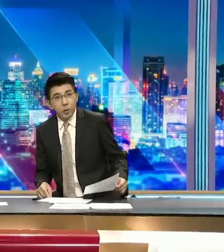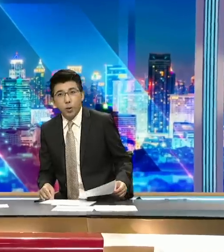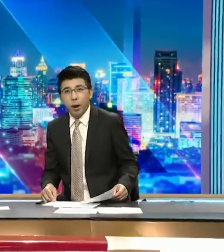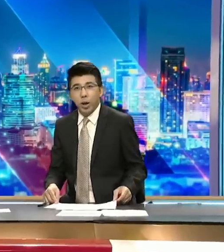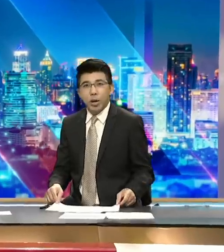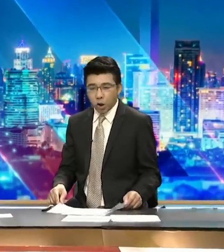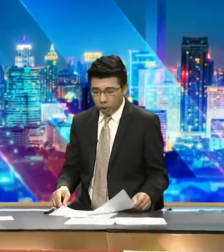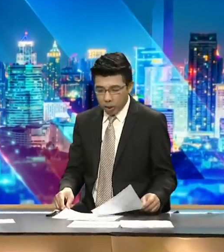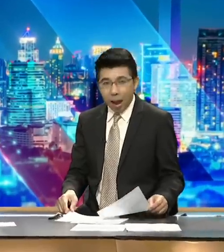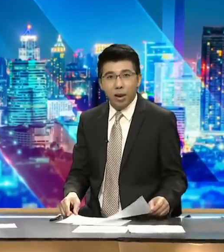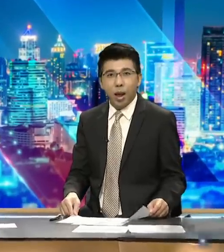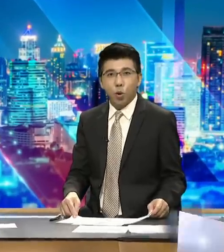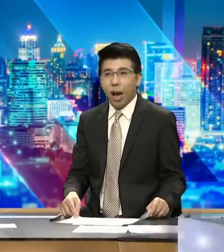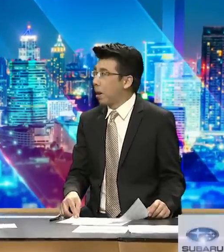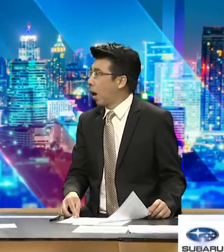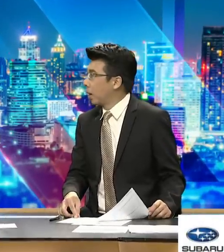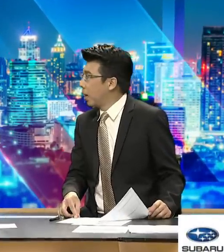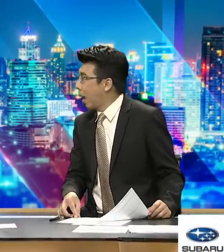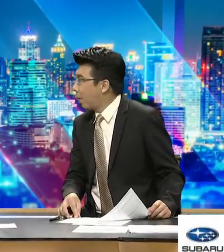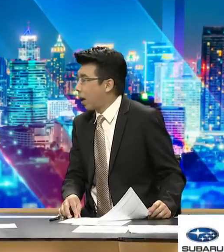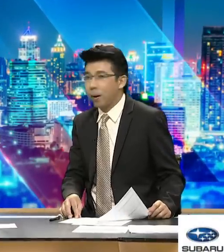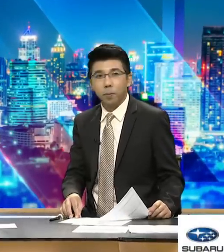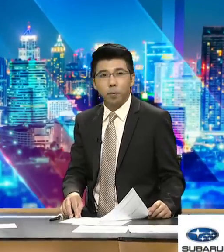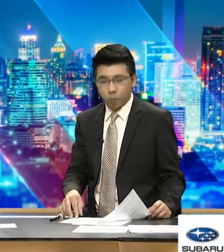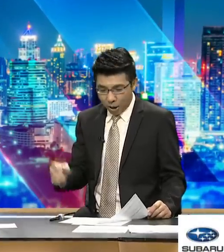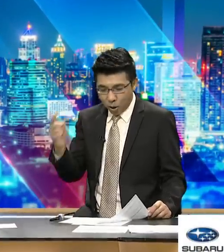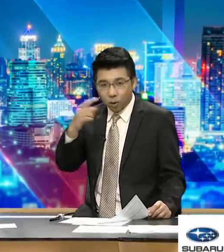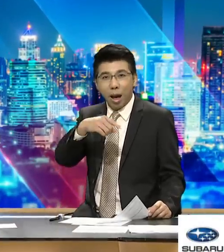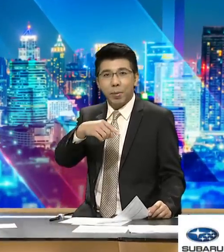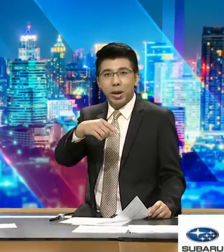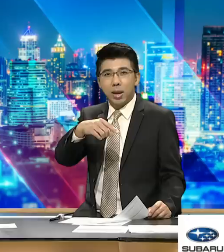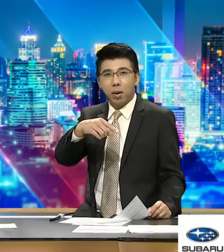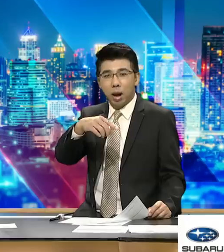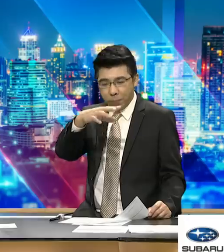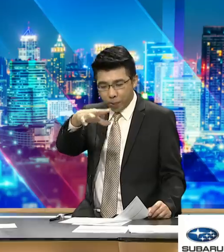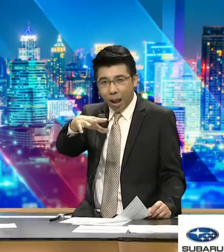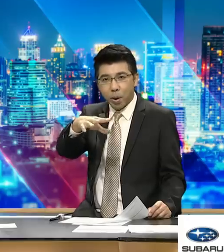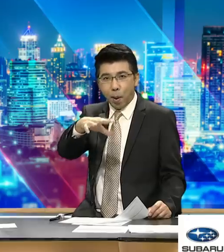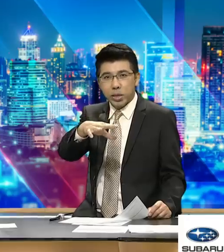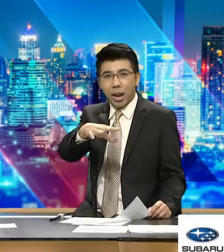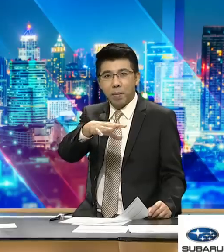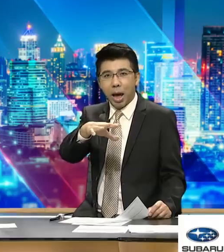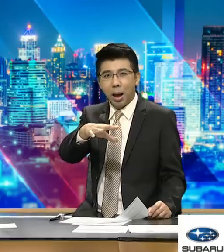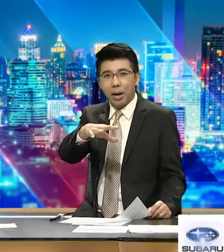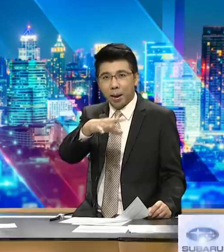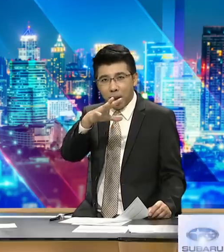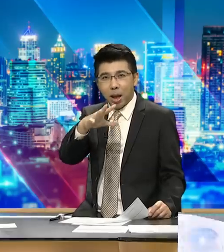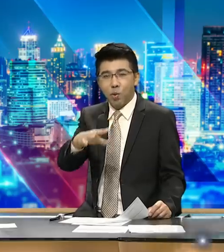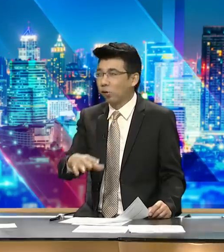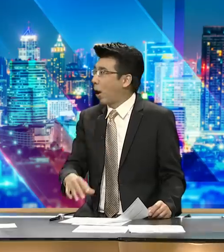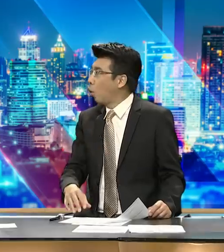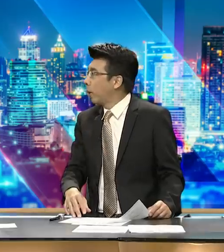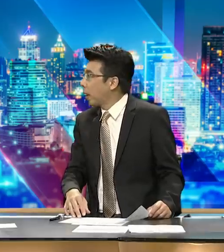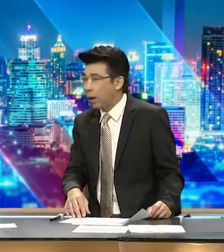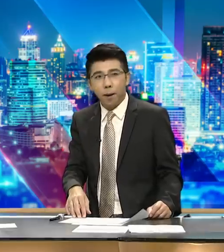ท่านผู้ชมครับวันนี้มีช็อตฮือฮาในแวดวงการเมืองเกิดขึ้นอีกแล้วนะฮะ ใช่ค่ะ แต่ย้อนความไปนิดเดียวอภิปรายไม่ไว้วางใจที่ผ่านมาจำได้ไหมฮะ